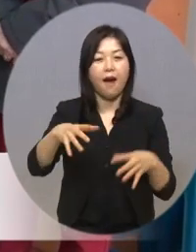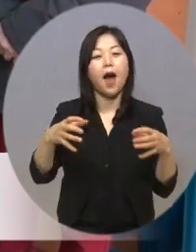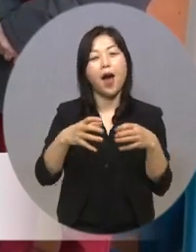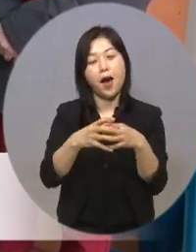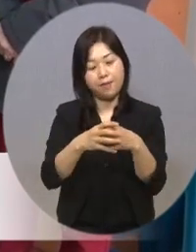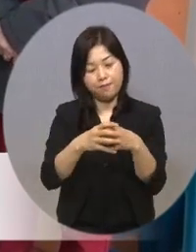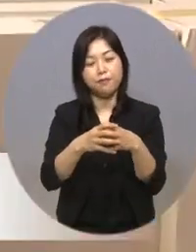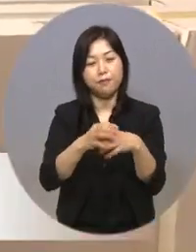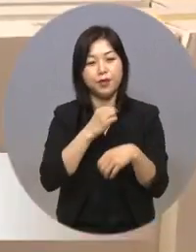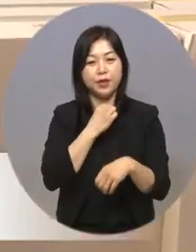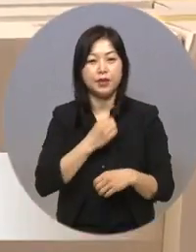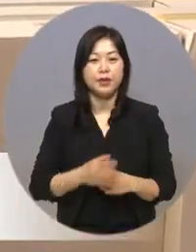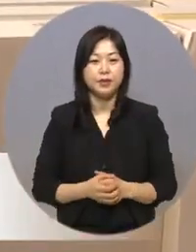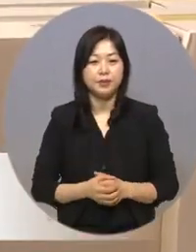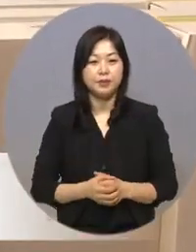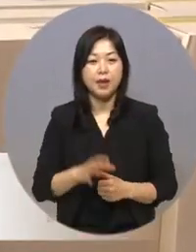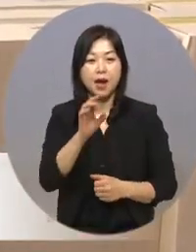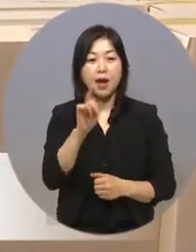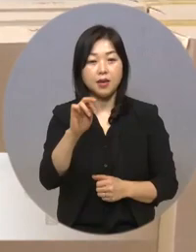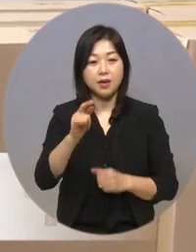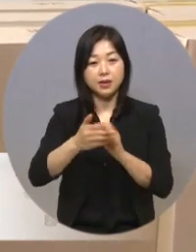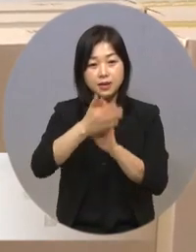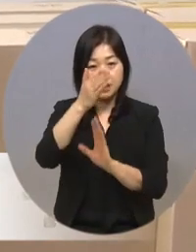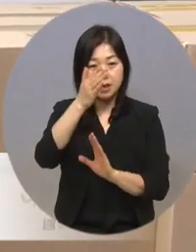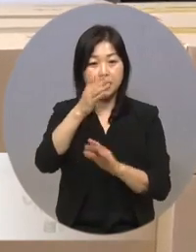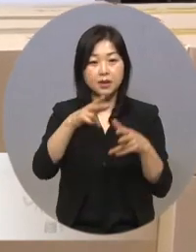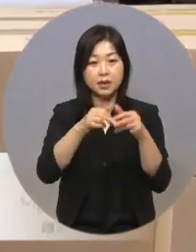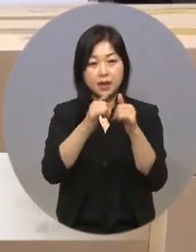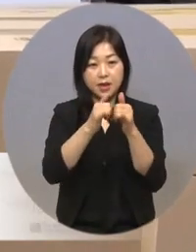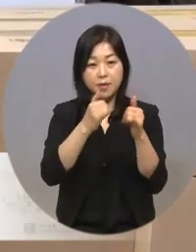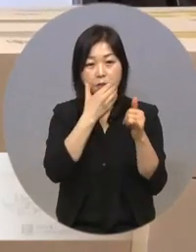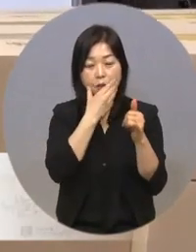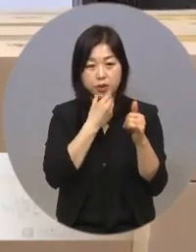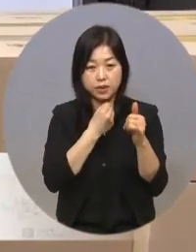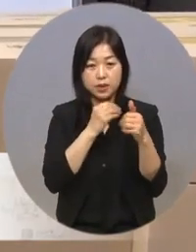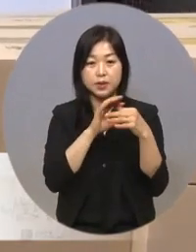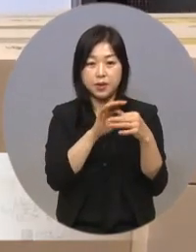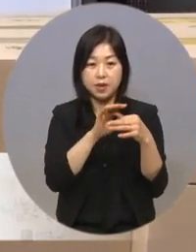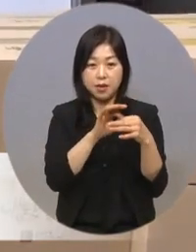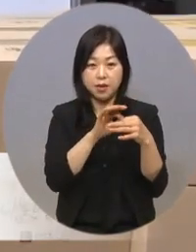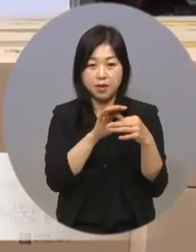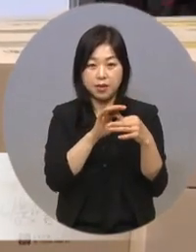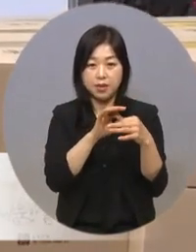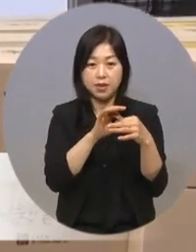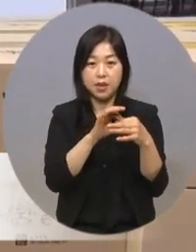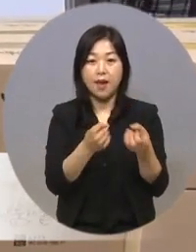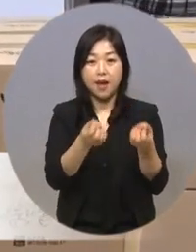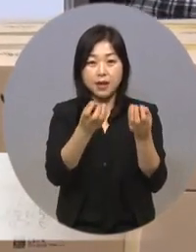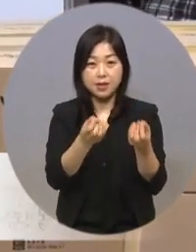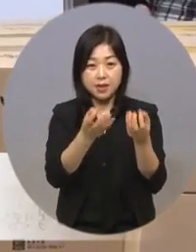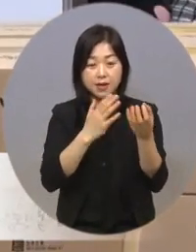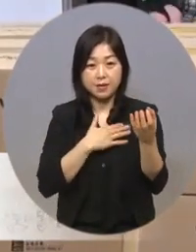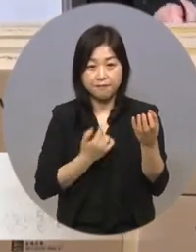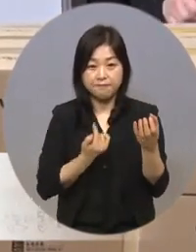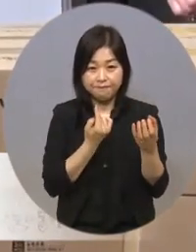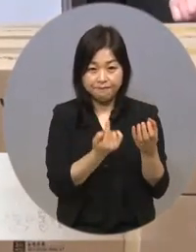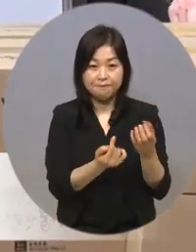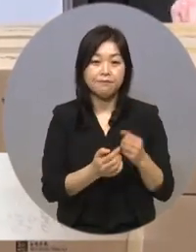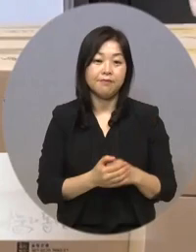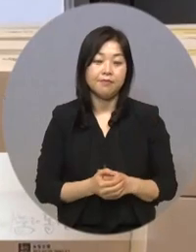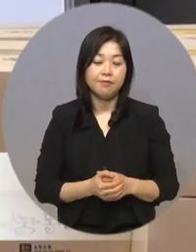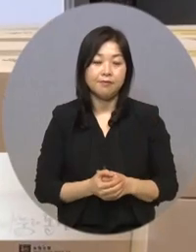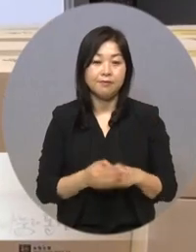됐으면 좋겠습니다. 아산시의 어떤 장애인 복지에 관련한 어떤 일종의 행사의 일환으로 이번에